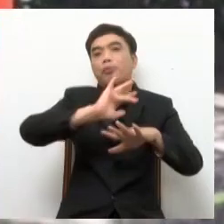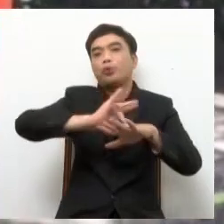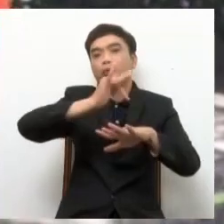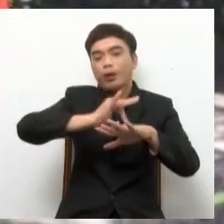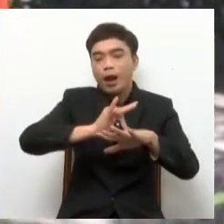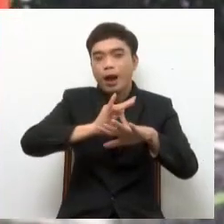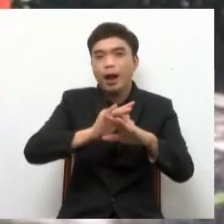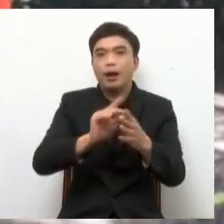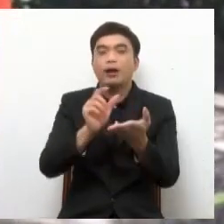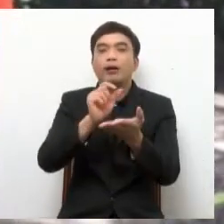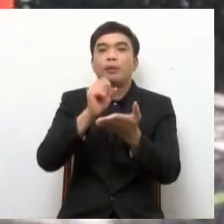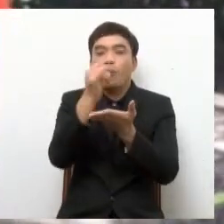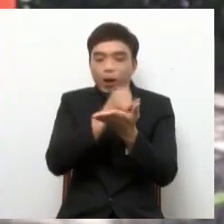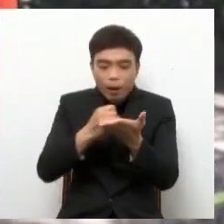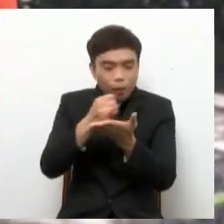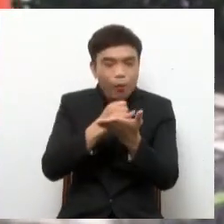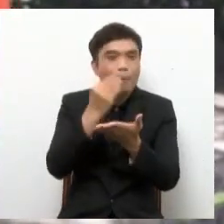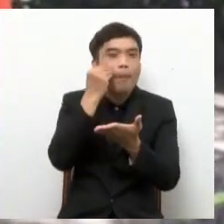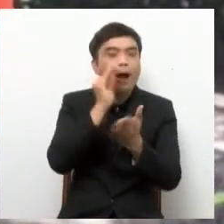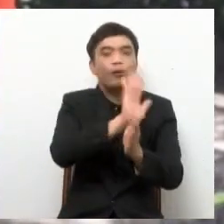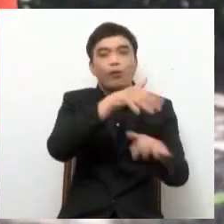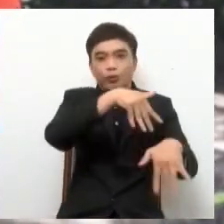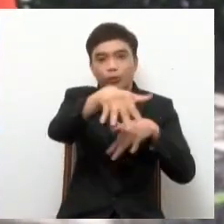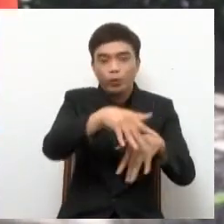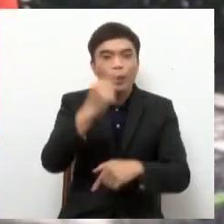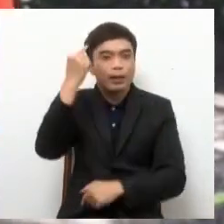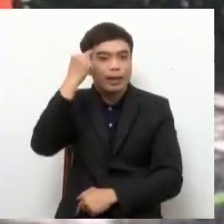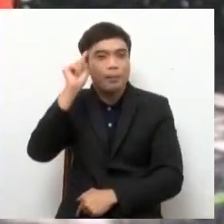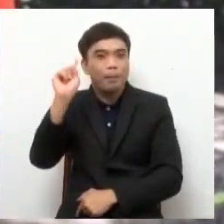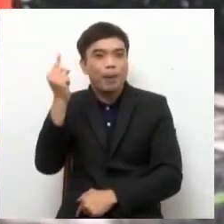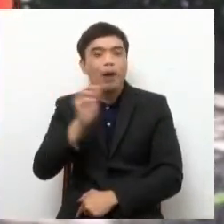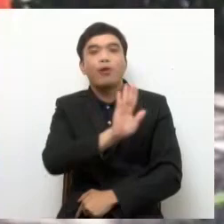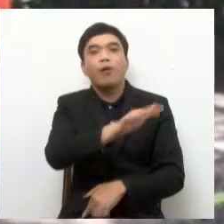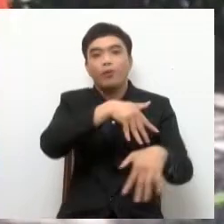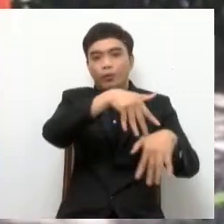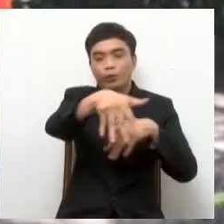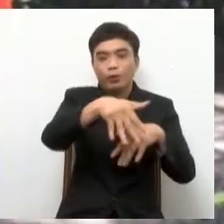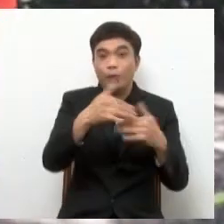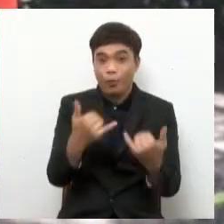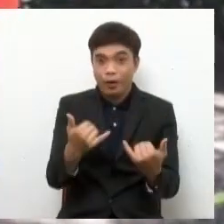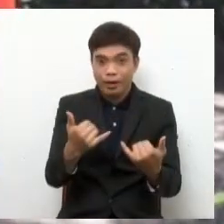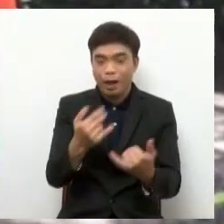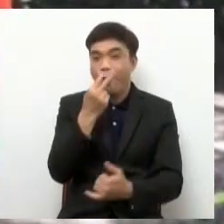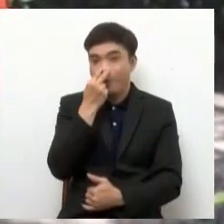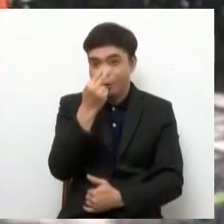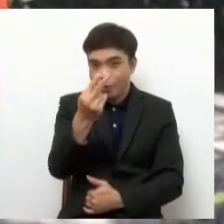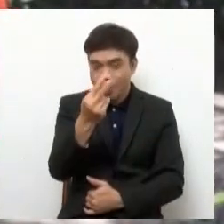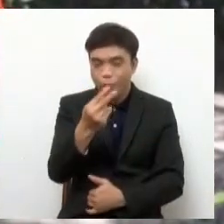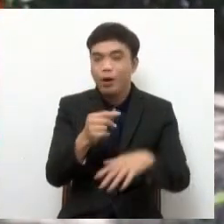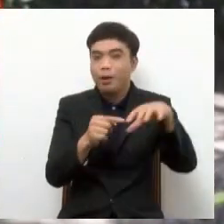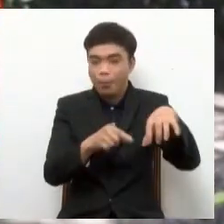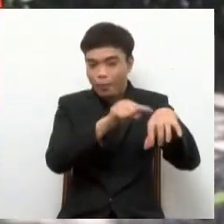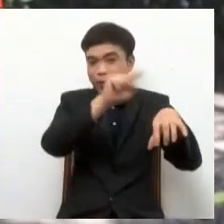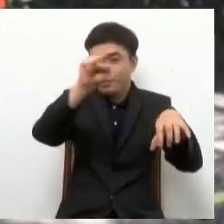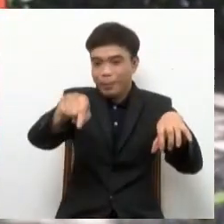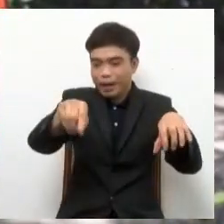ศิลปะวัฒนธรรมพื้นบ้านแล้วก็ภูมิปัญญาท้องถิ่นและในวันนี้ค่ะเราจะนำท่านมาเรียนรู้แหล่งเรียนรู้อีกที่นึง